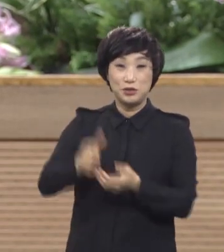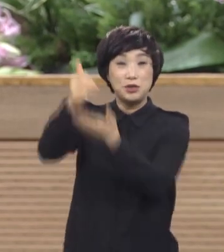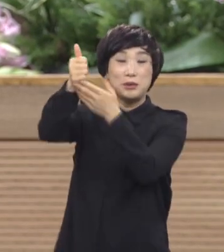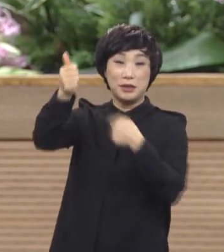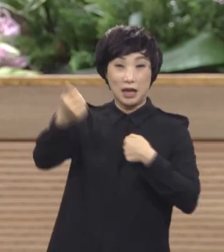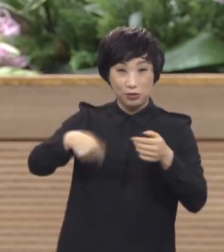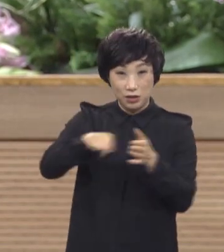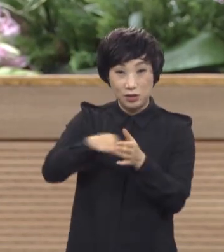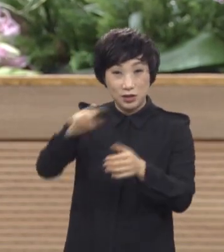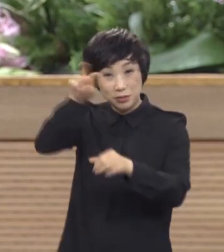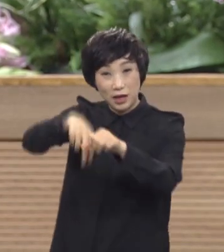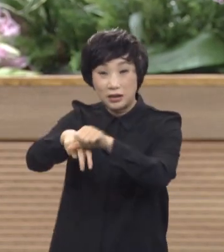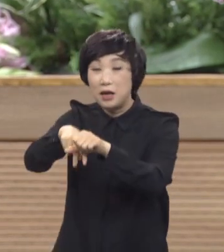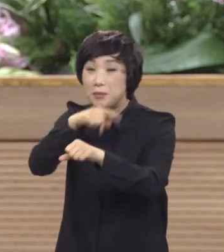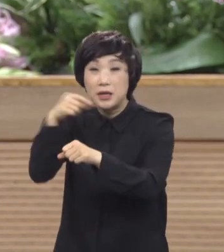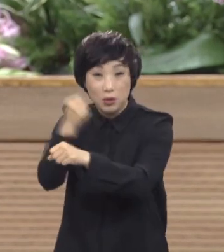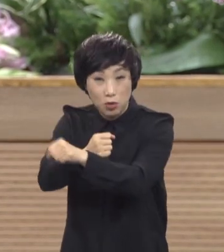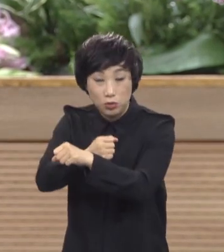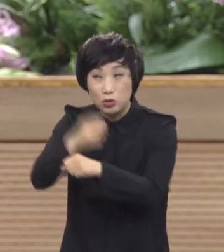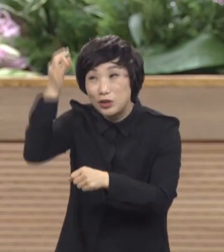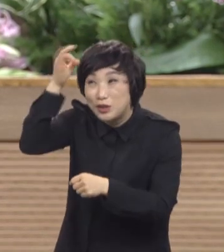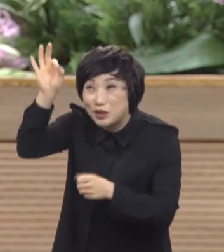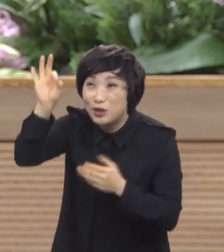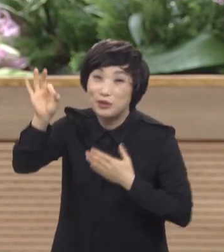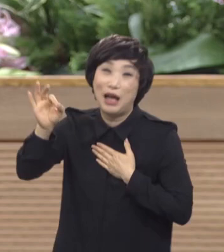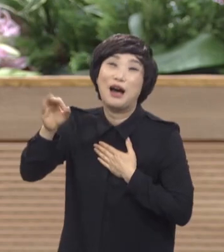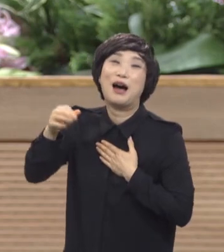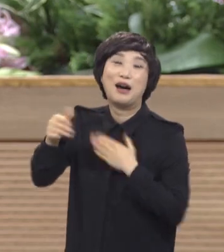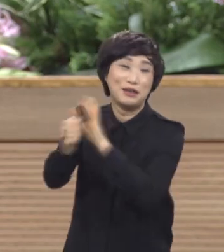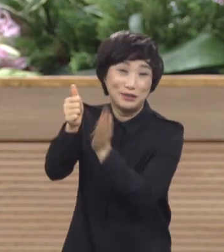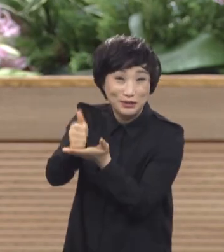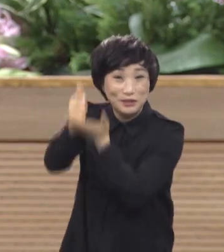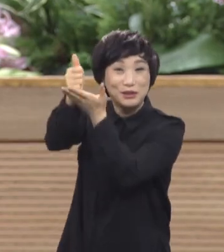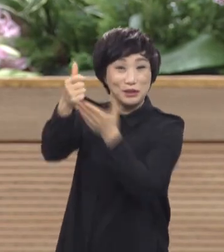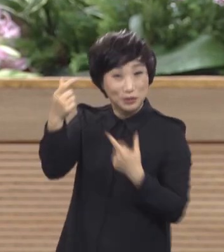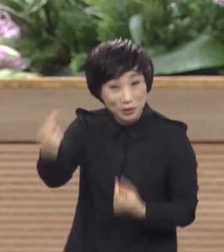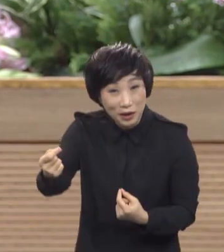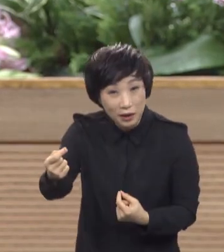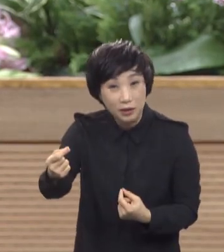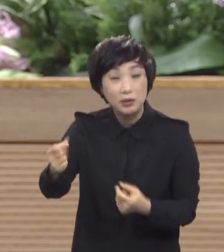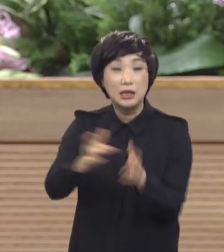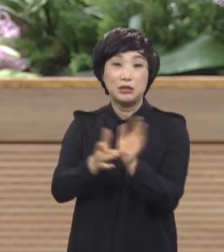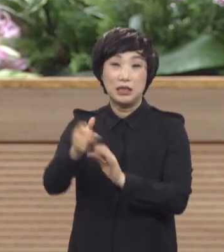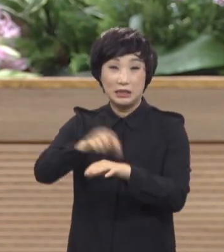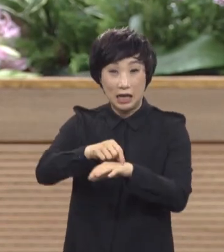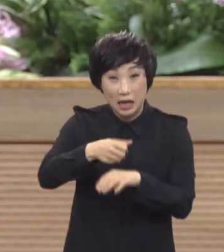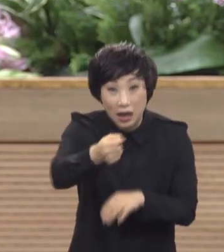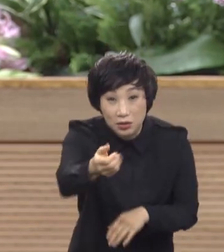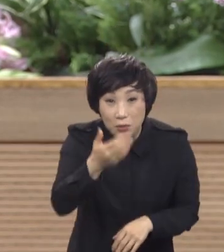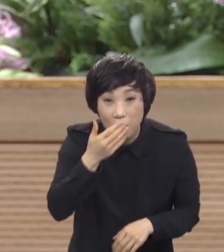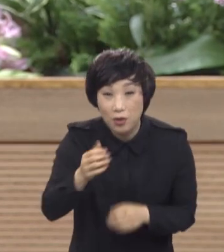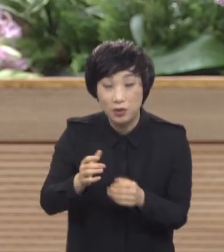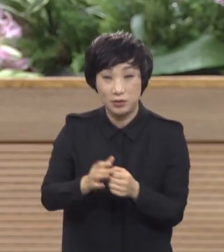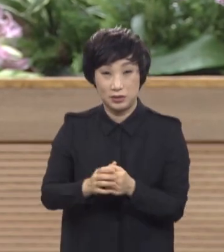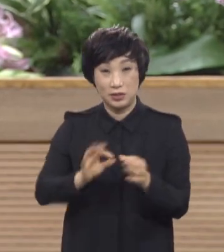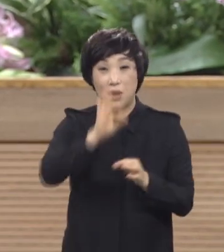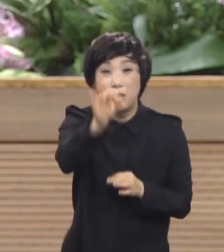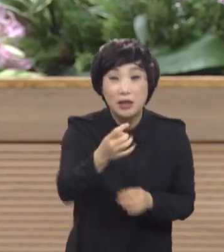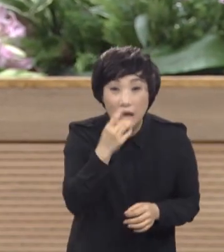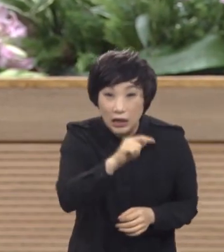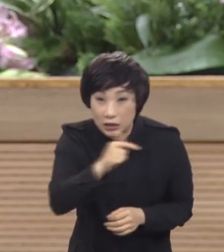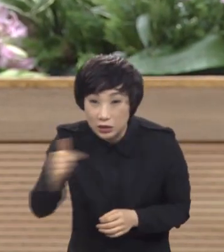죽어주는 피의 공로를 인정해주는 것이 대접이라는 거예요 내 살을 받아 먹어 영원한